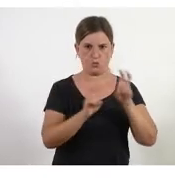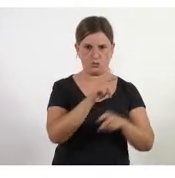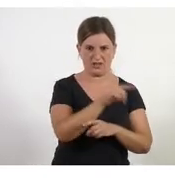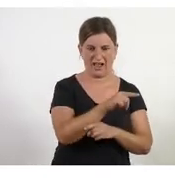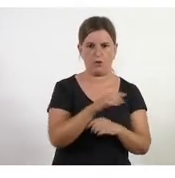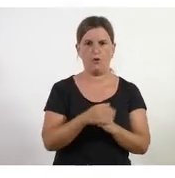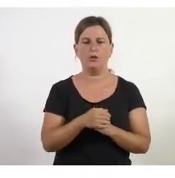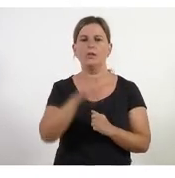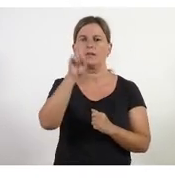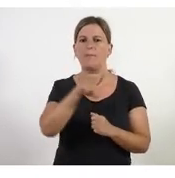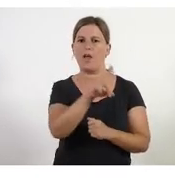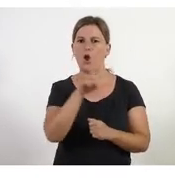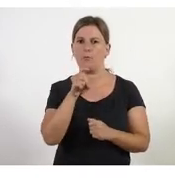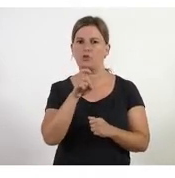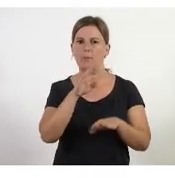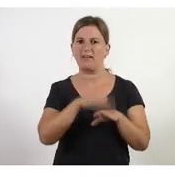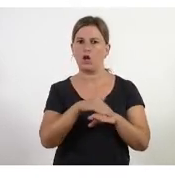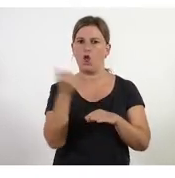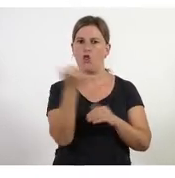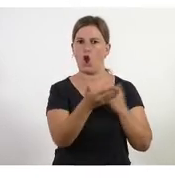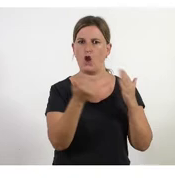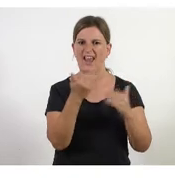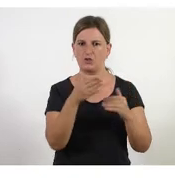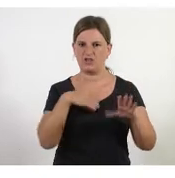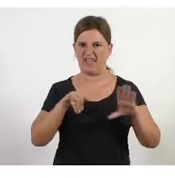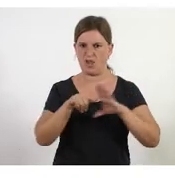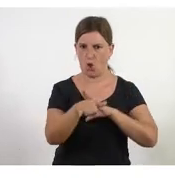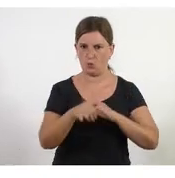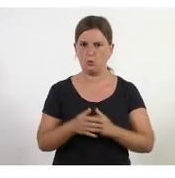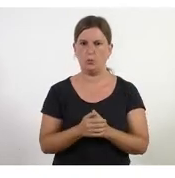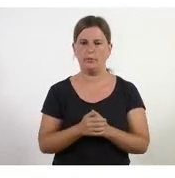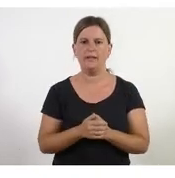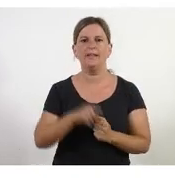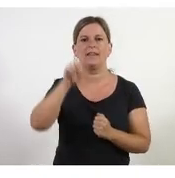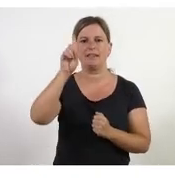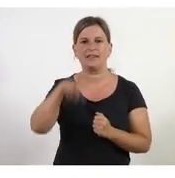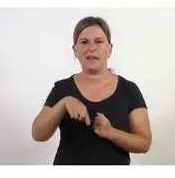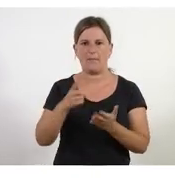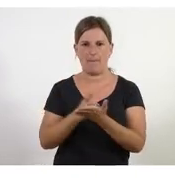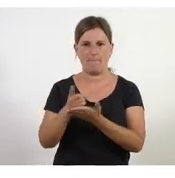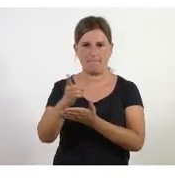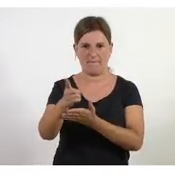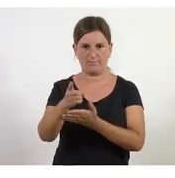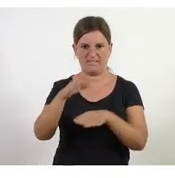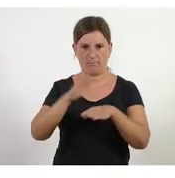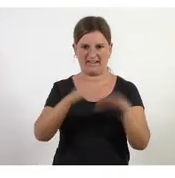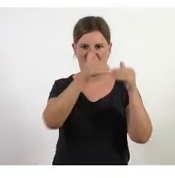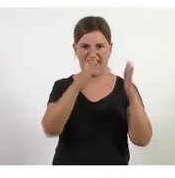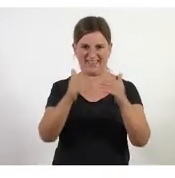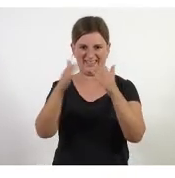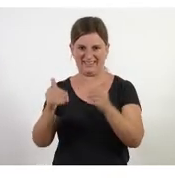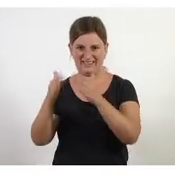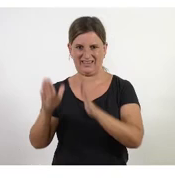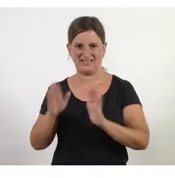una opció de rebre donacions per YouTube i el Google Maps per entitats. Però